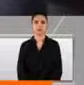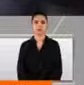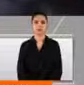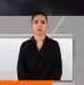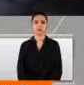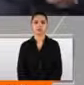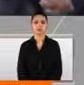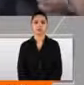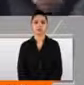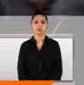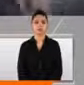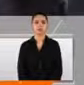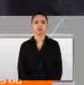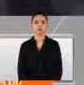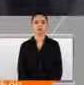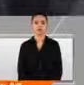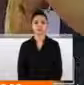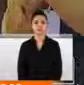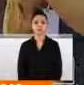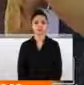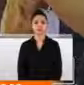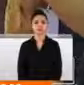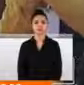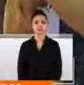Başkan Erdoğan'ın heykelli diyeceğiz, heykelli.